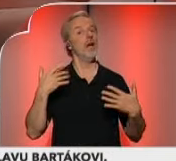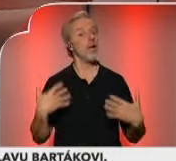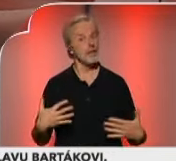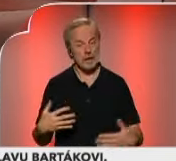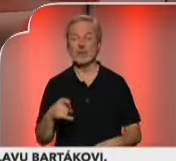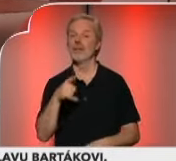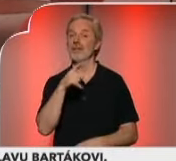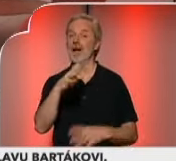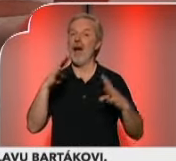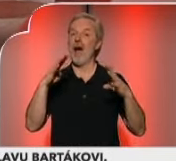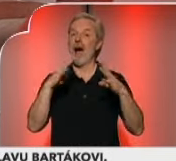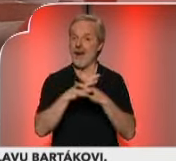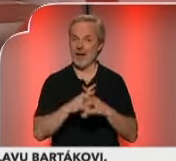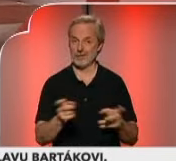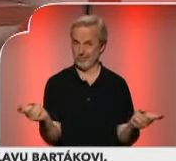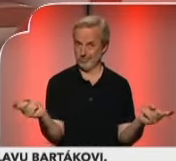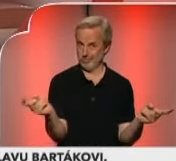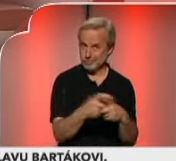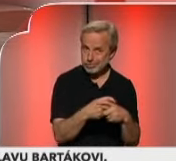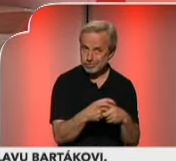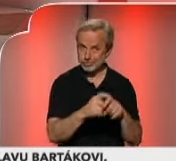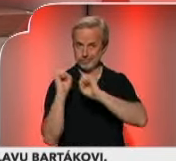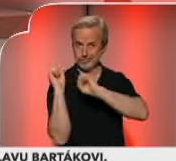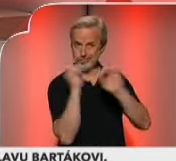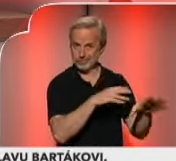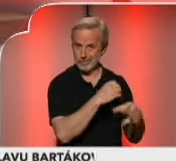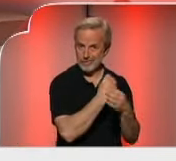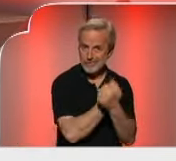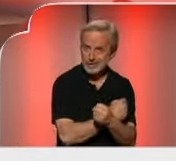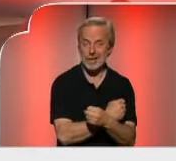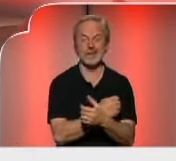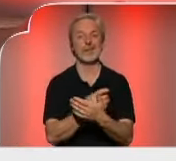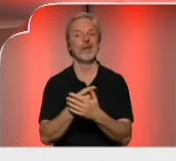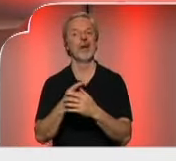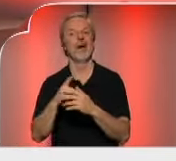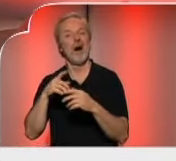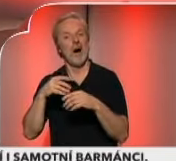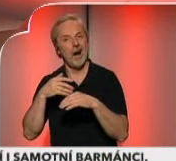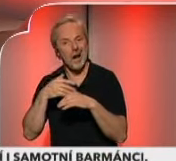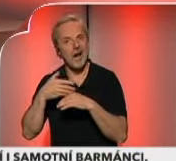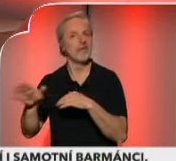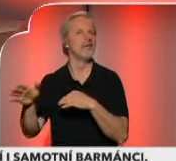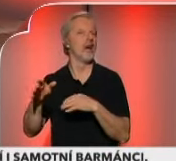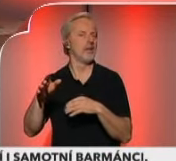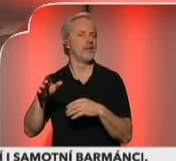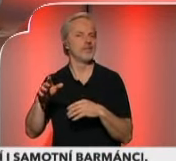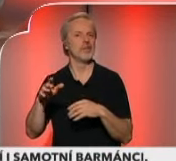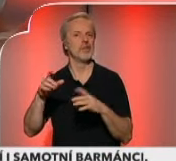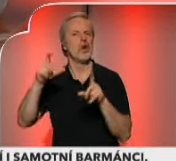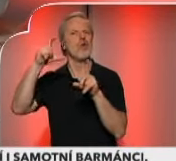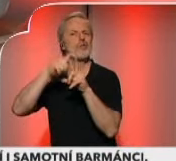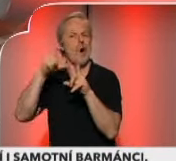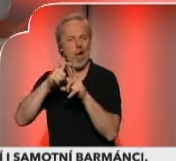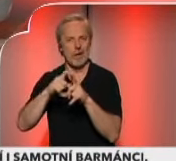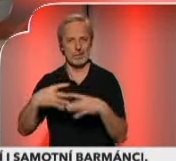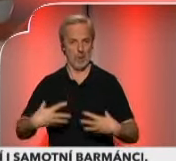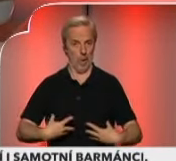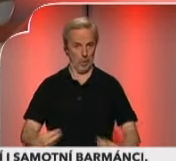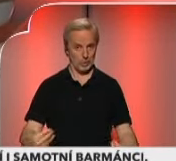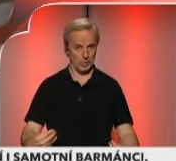se kterým jste ve Středních Čechách tak válčil teď takto končí David rád vazebně stíhaný Richard Dolejš končí ve